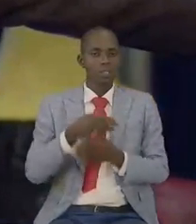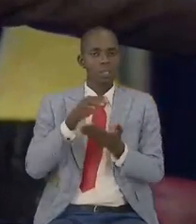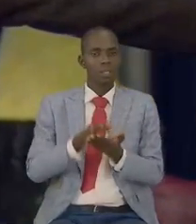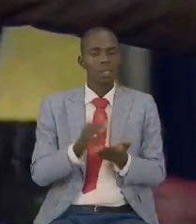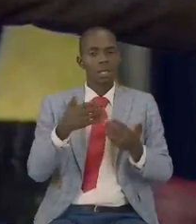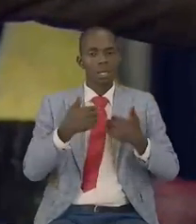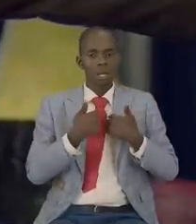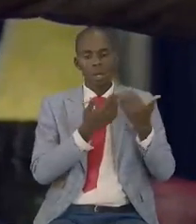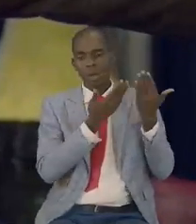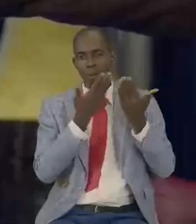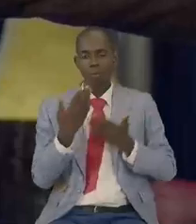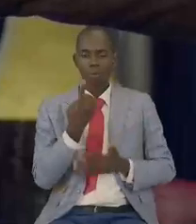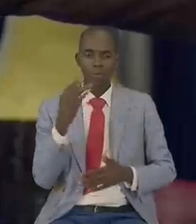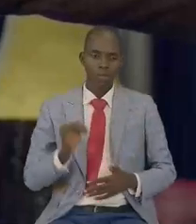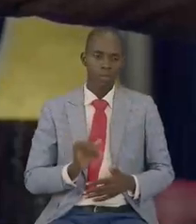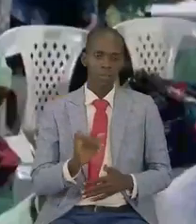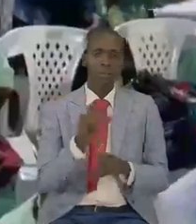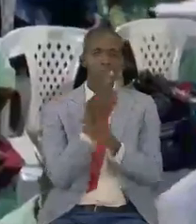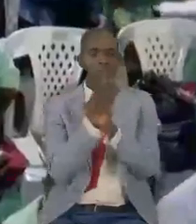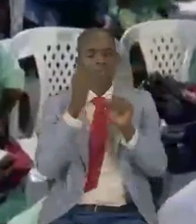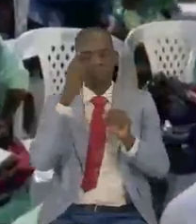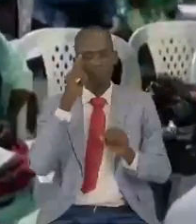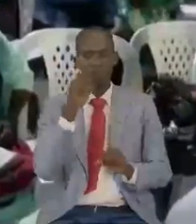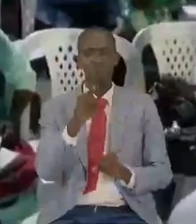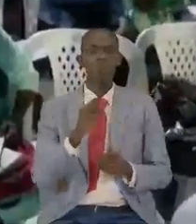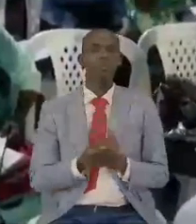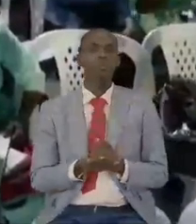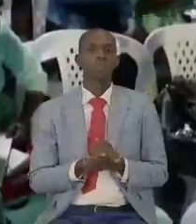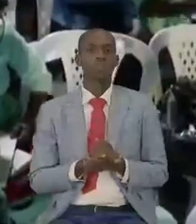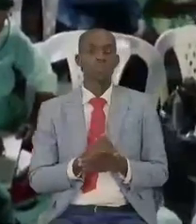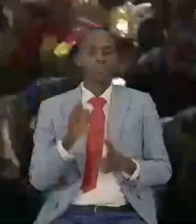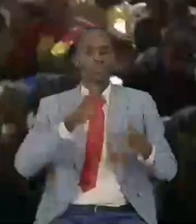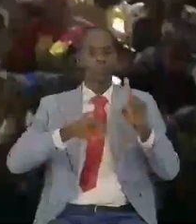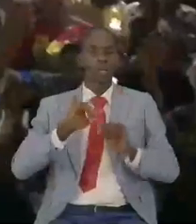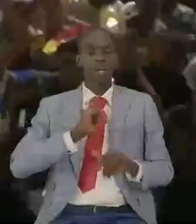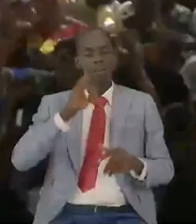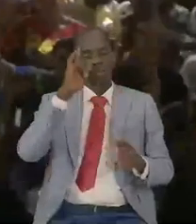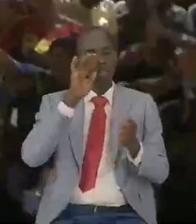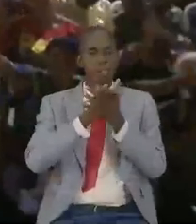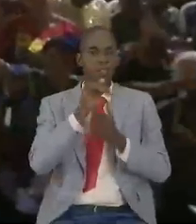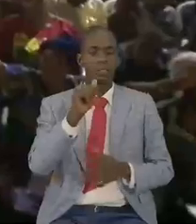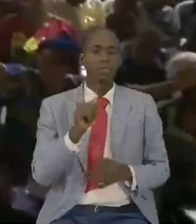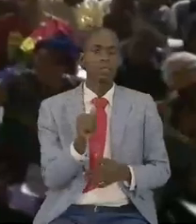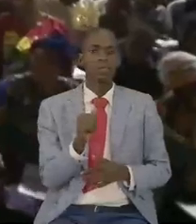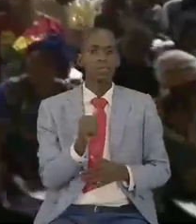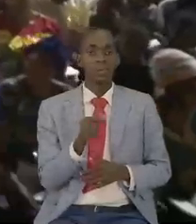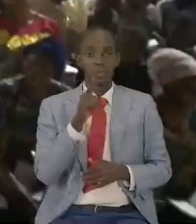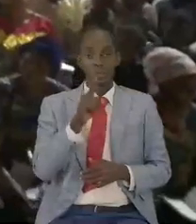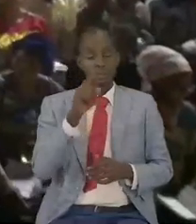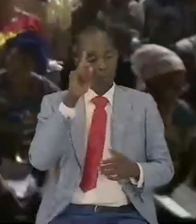apporté la rédemption éternelle pour toi. Je crois. Tu